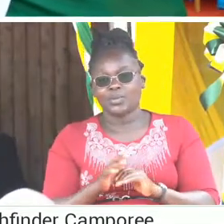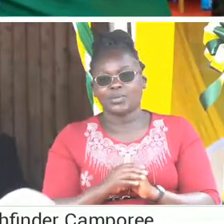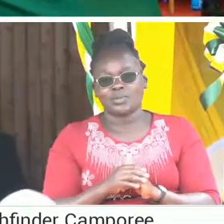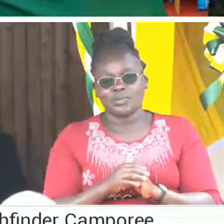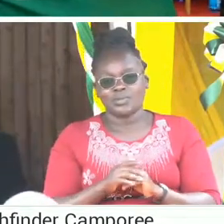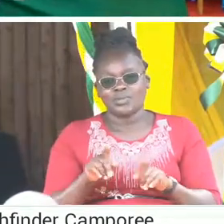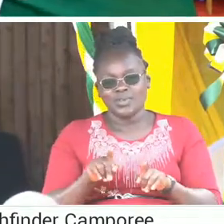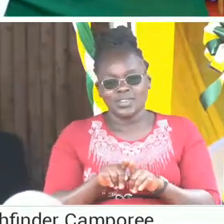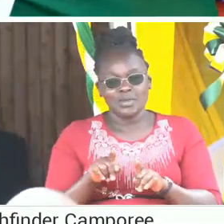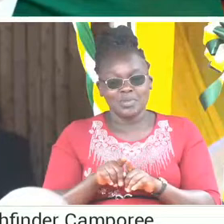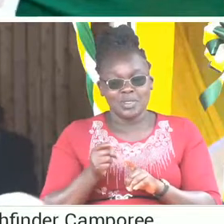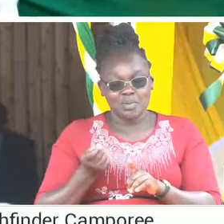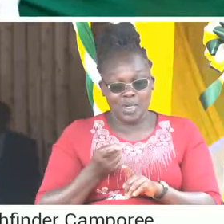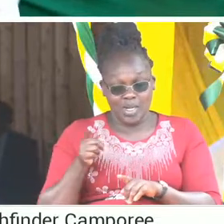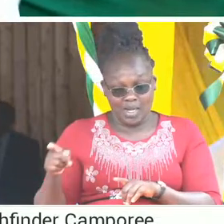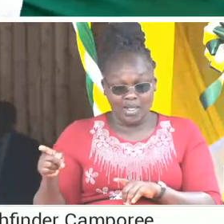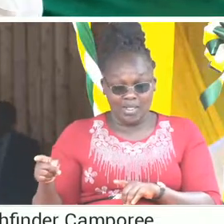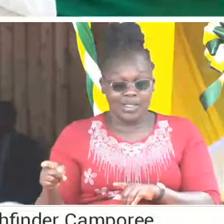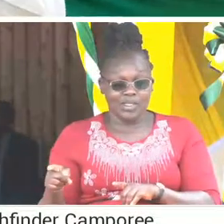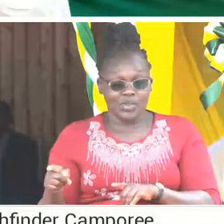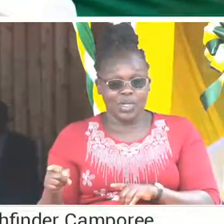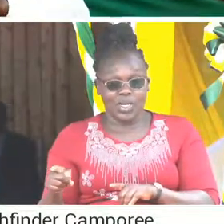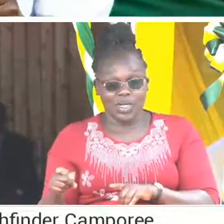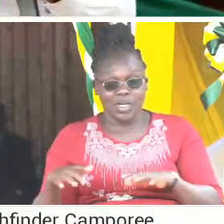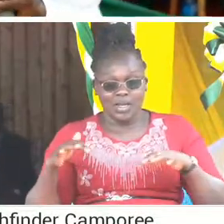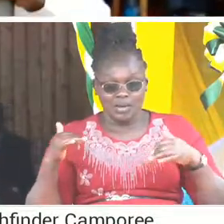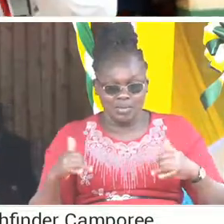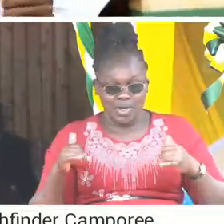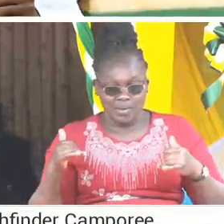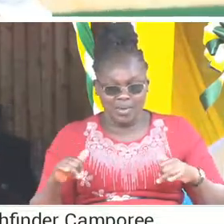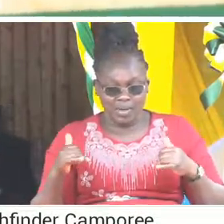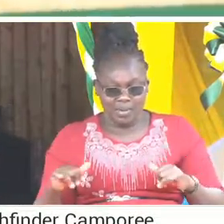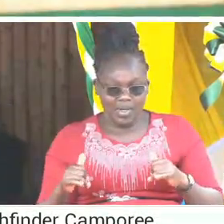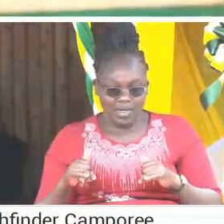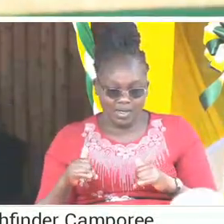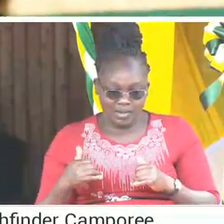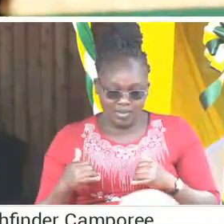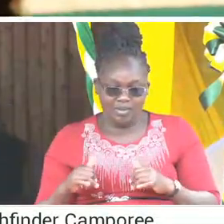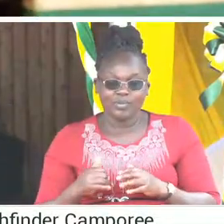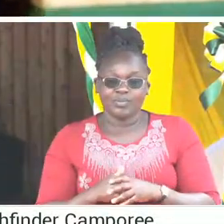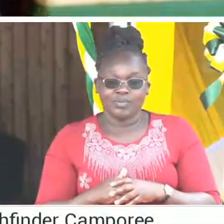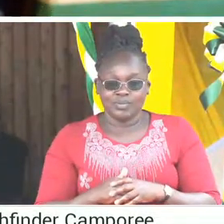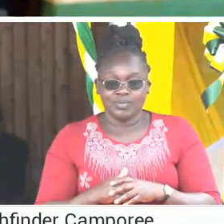nyumba kawaida yake, amechora kwa tile, anaruka,